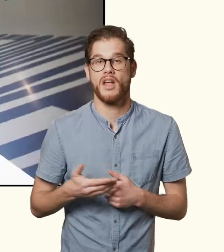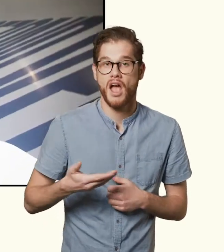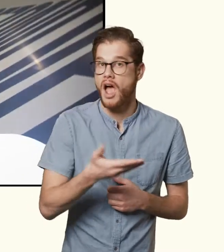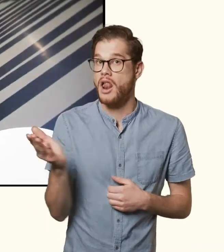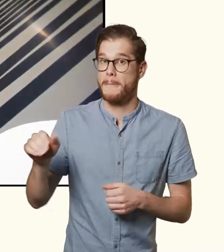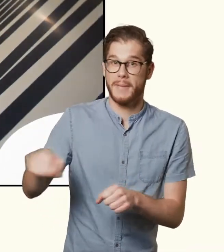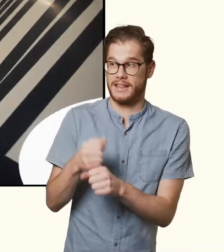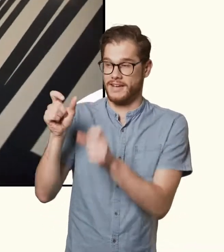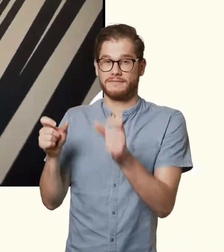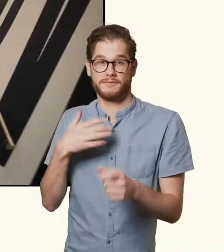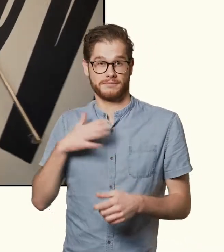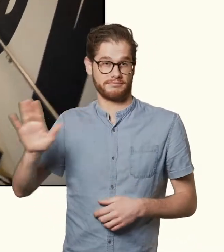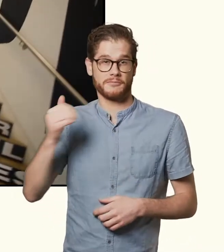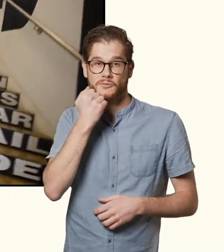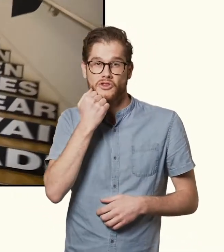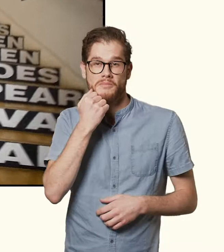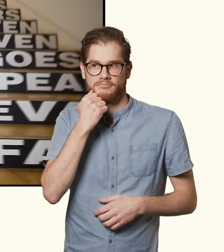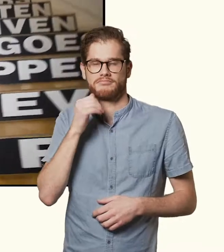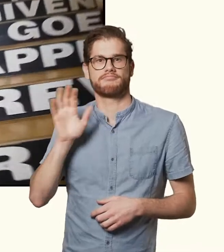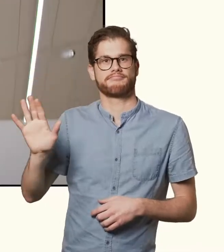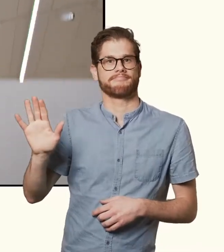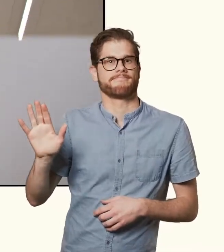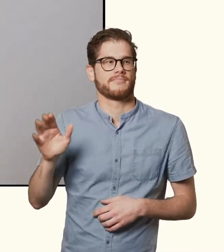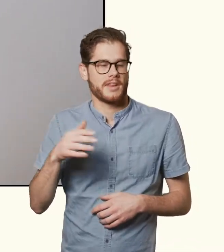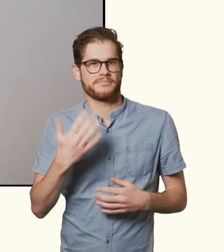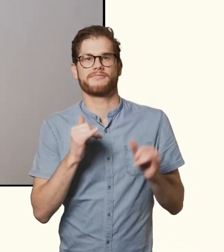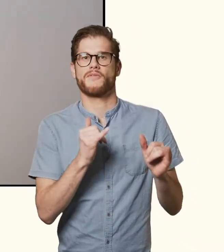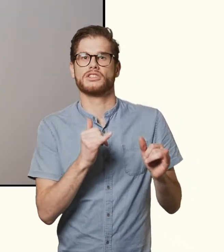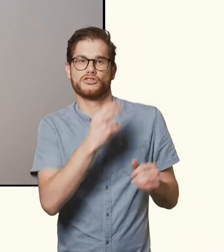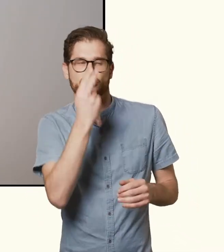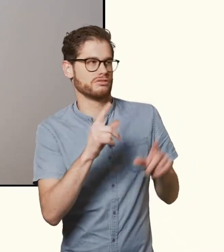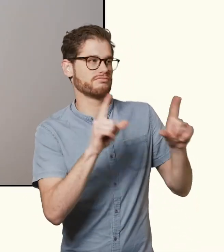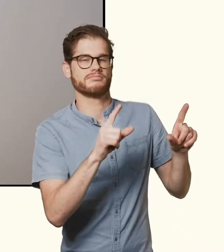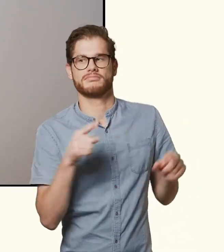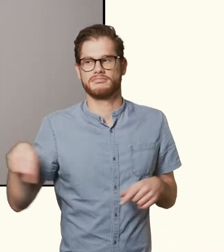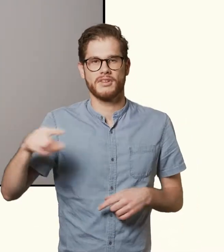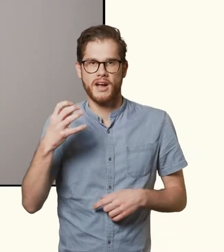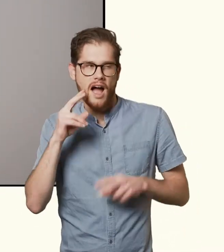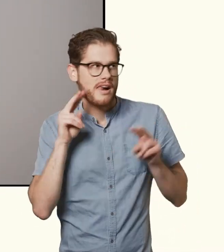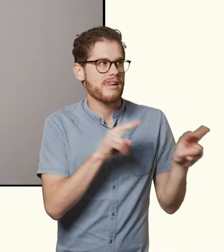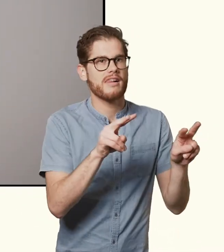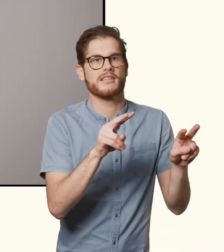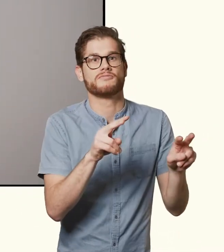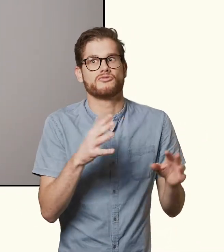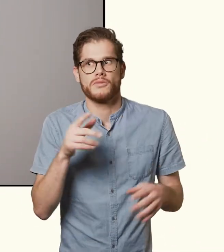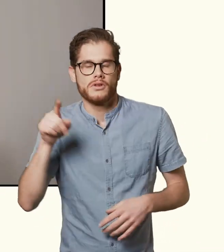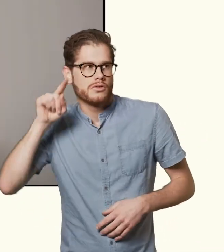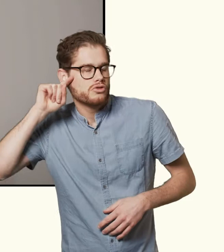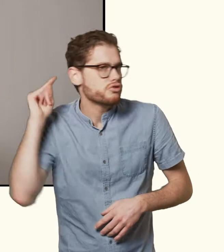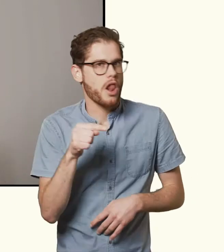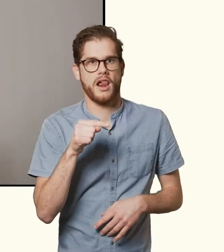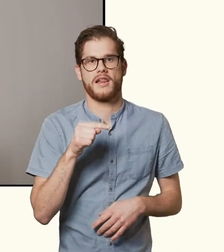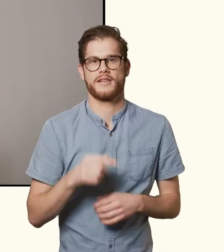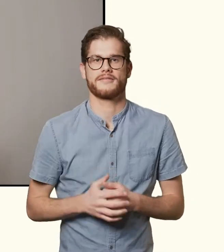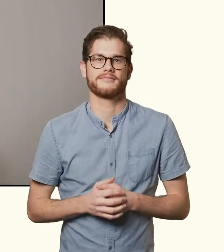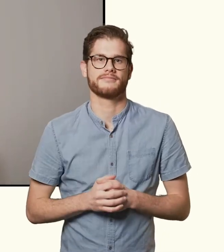eigenlijk alles. Alle medewerkers van het museum hebben wel een favoriet kunstwerk waar ze graag naar kijken. En sommigen